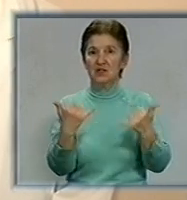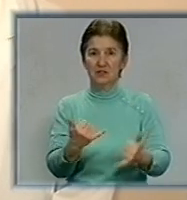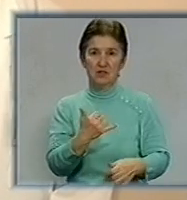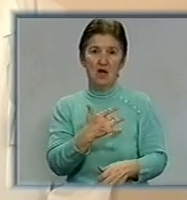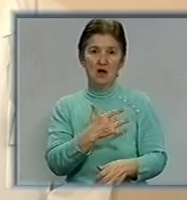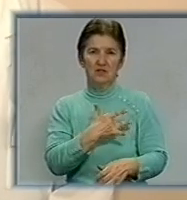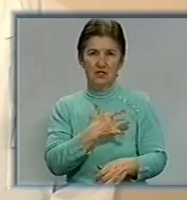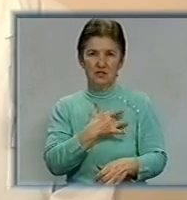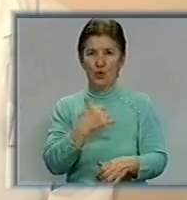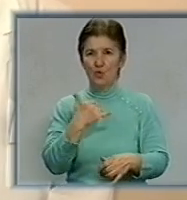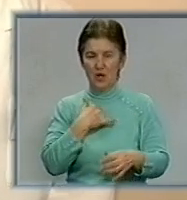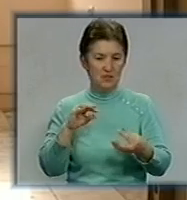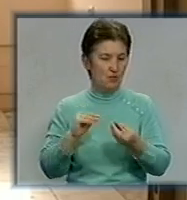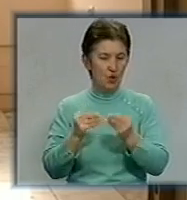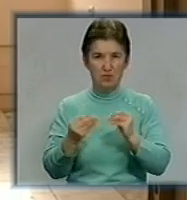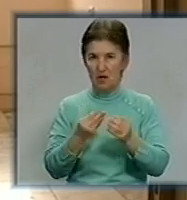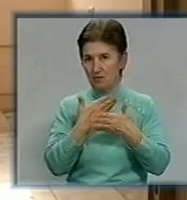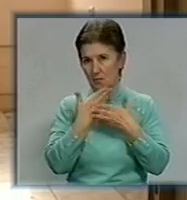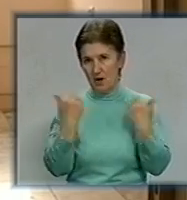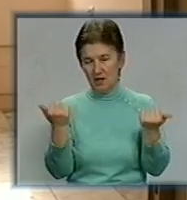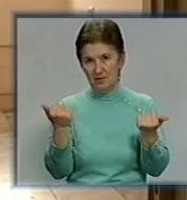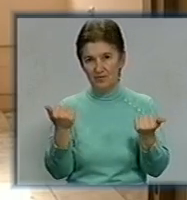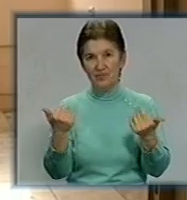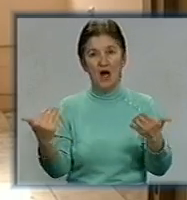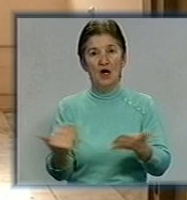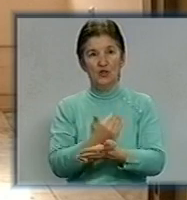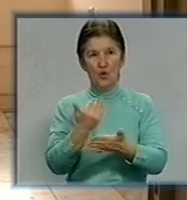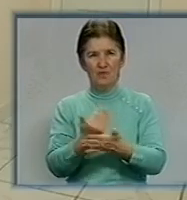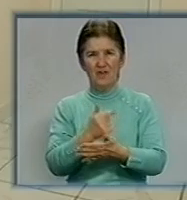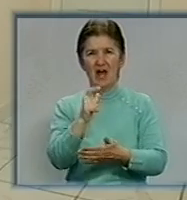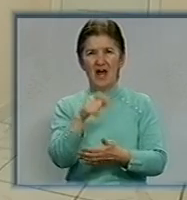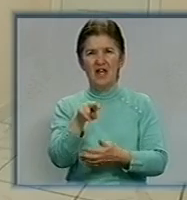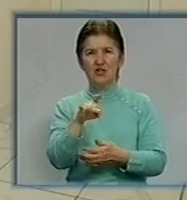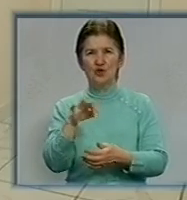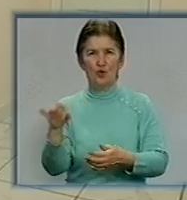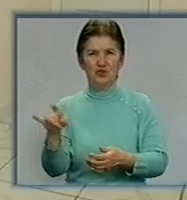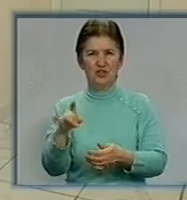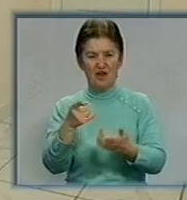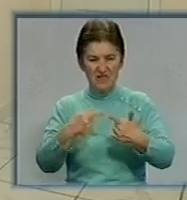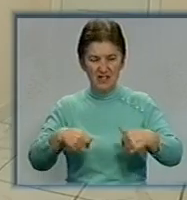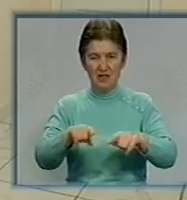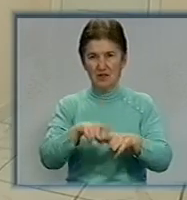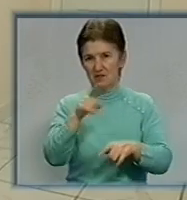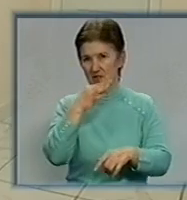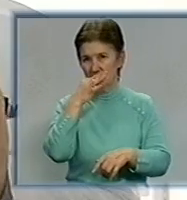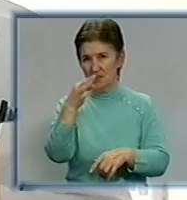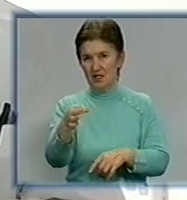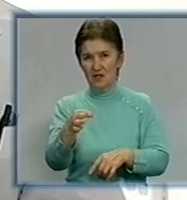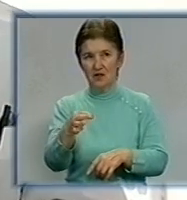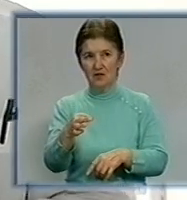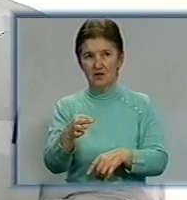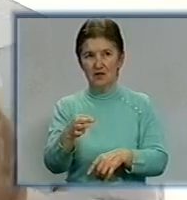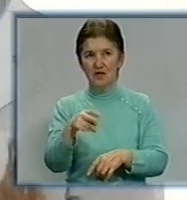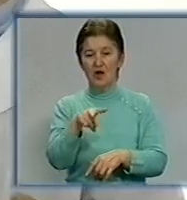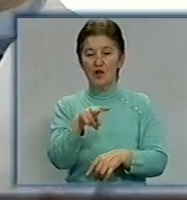-судинної системи у нас проблем немає. В ногу з часом працюватиме і ендоскопічне відділення майбутнього центру, розповідає його завідувачий. В осмотрі